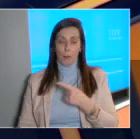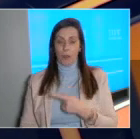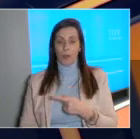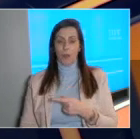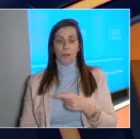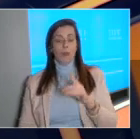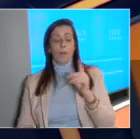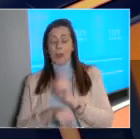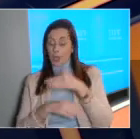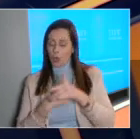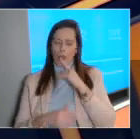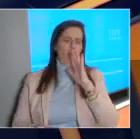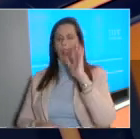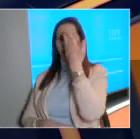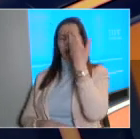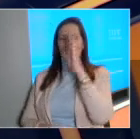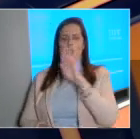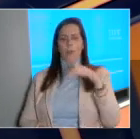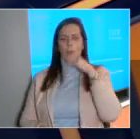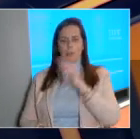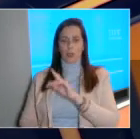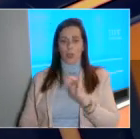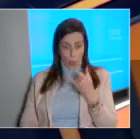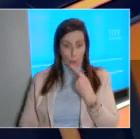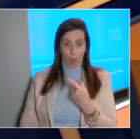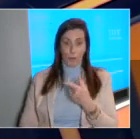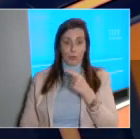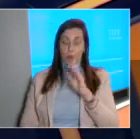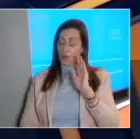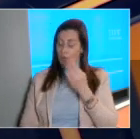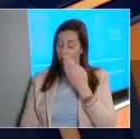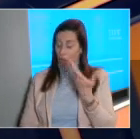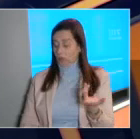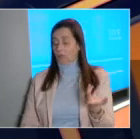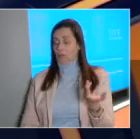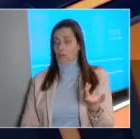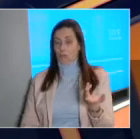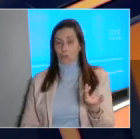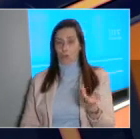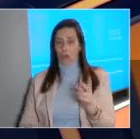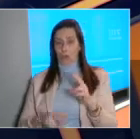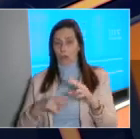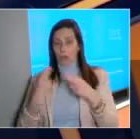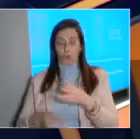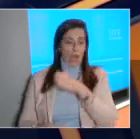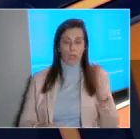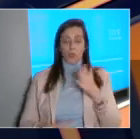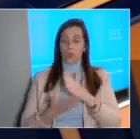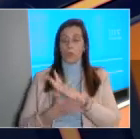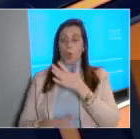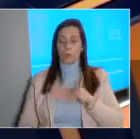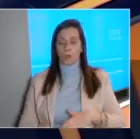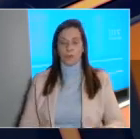לא. ואז בשנייה האחרונה הוא אמר ש בעצם ביבי לא מספיק לרמה שלו, נכון? אז אם הוא שינה את השקפת עולמו, שיחבור לשמאל, שיחליט מה